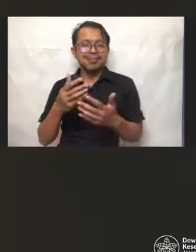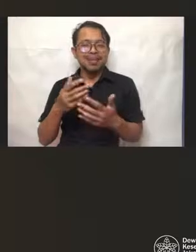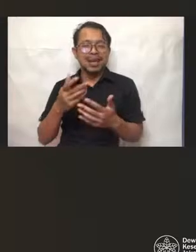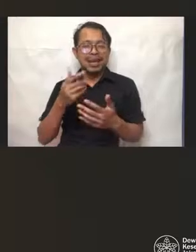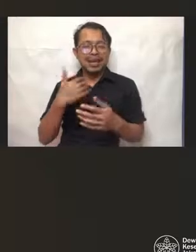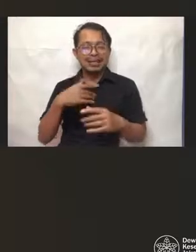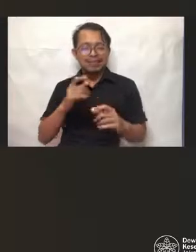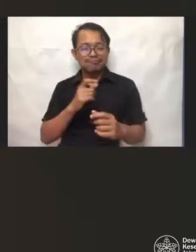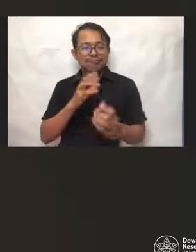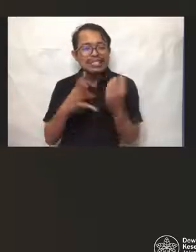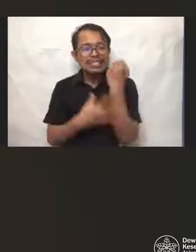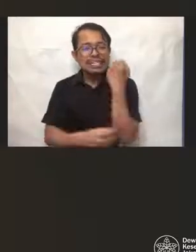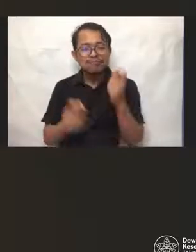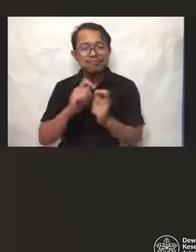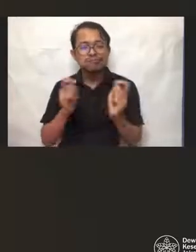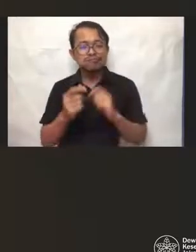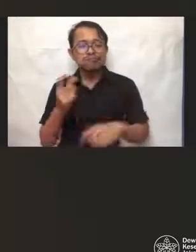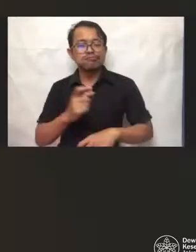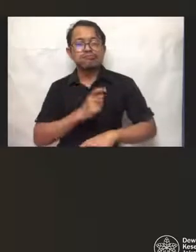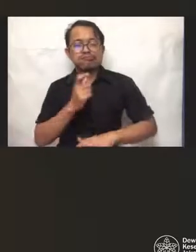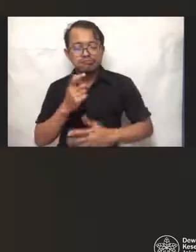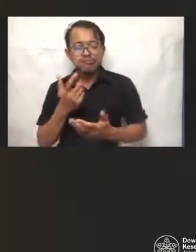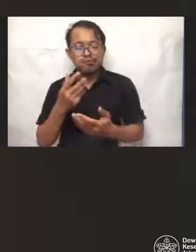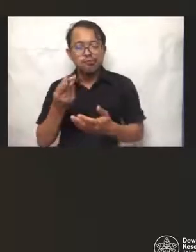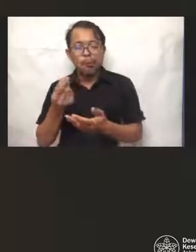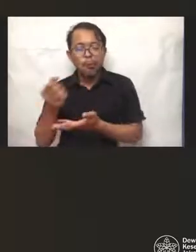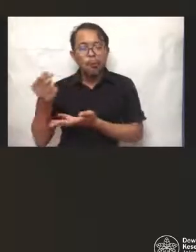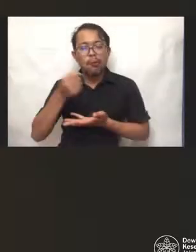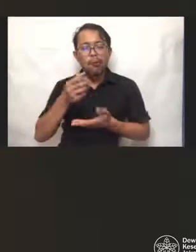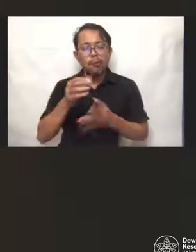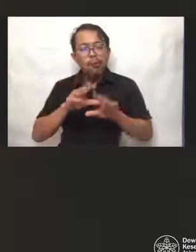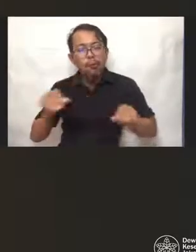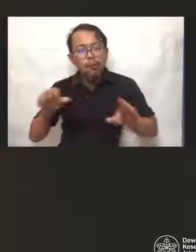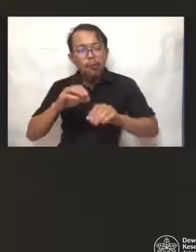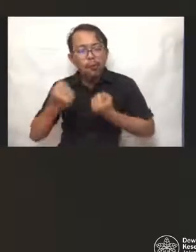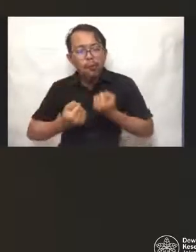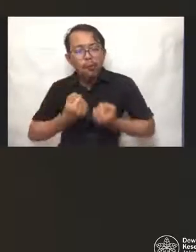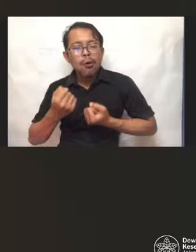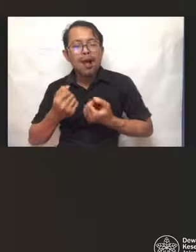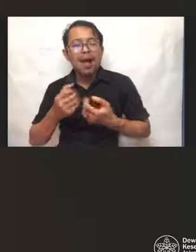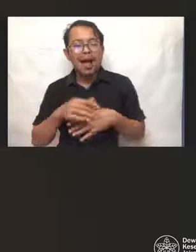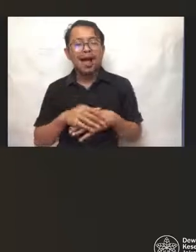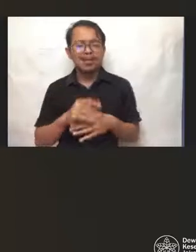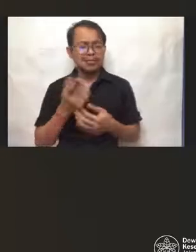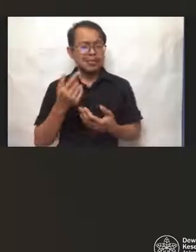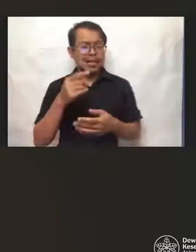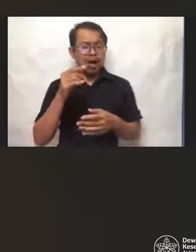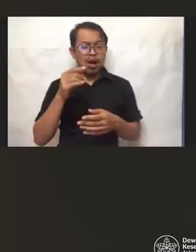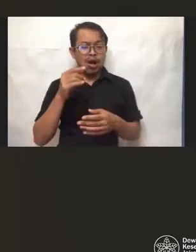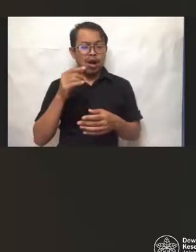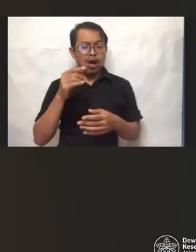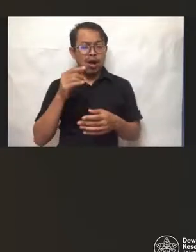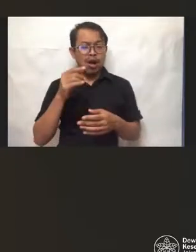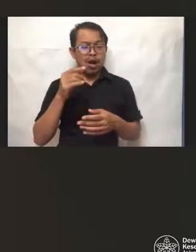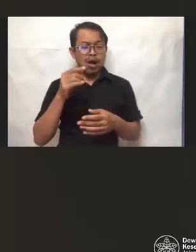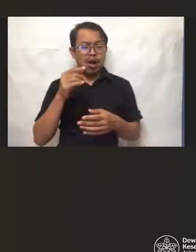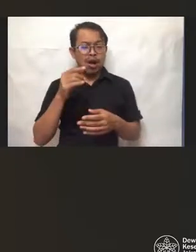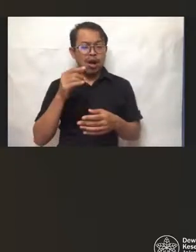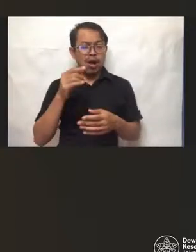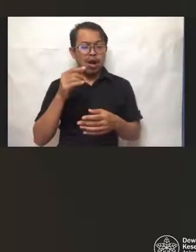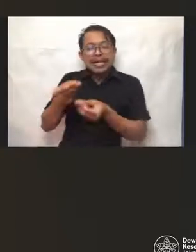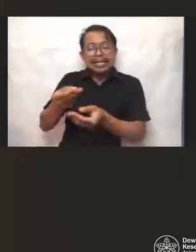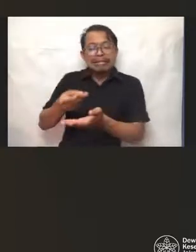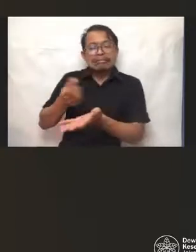awliya khairu minal yadisupla. Jadi tangan di atas, tangan yang memberi itu selalu lebih baik, selalu lebih mulia. Karena itu bagaimana